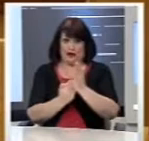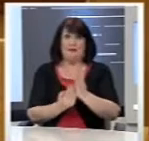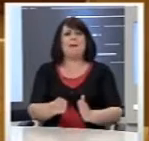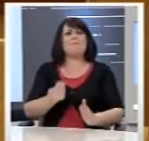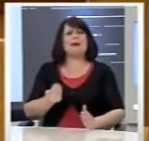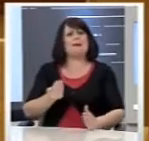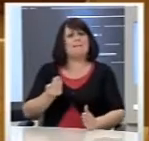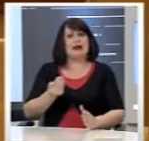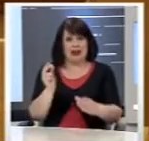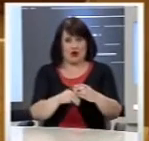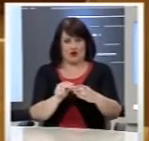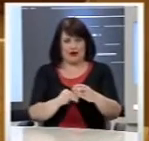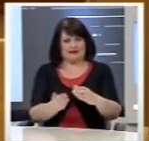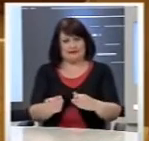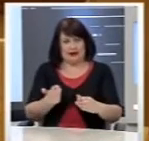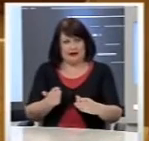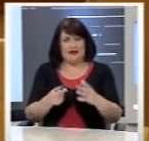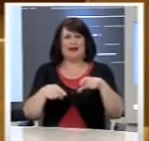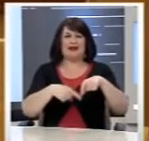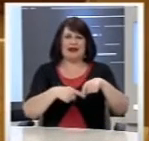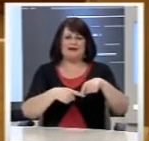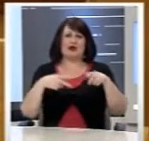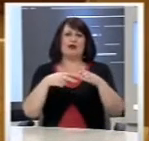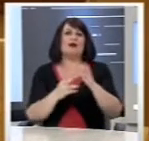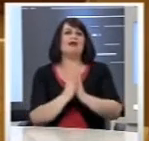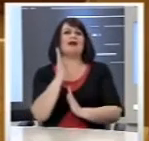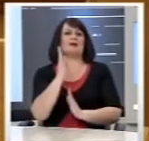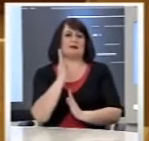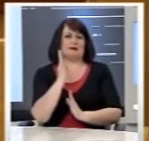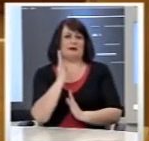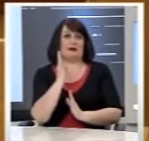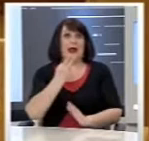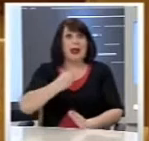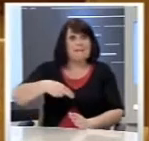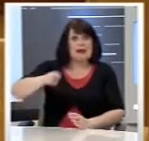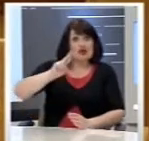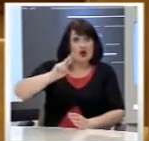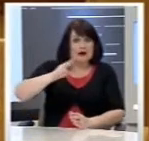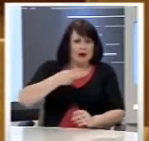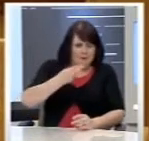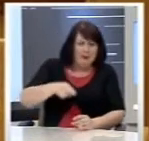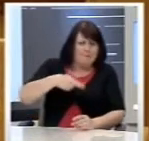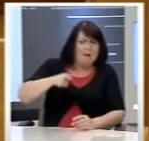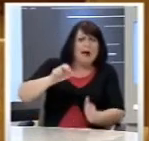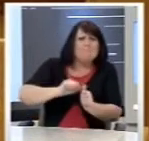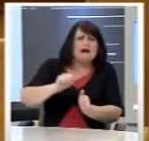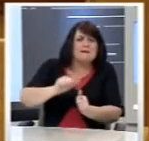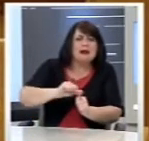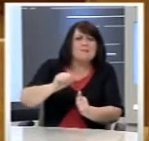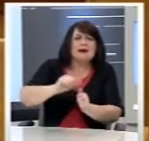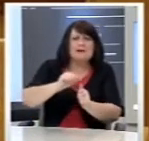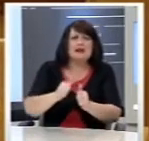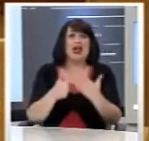την προκήρυξη των εκλογών, το Δεκέμβριο του 2014, τα επιτόκια σκαρφάλωναν μήνα-μήνα από